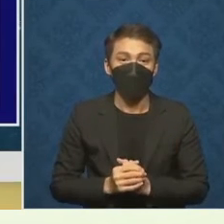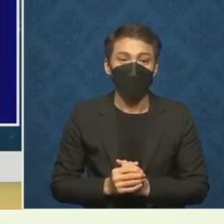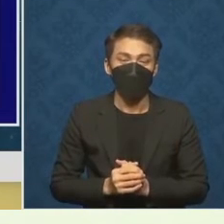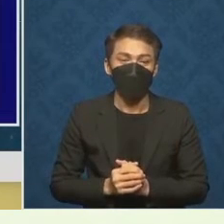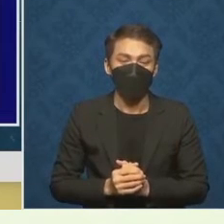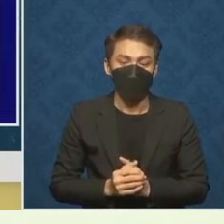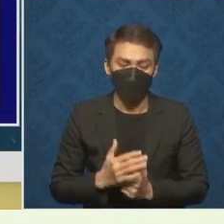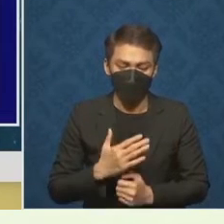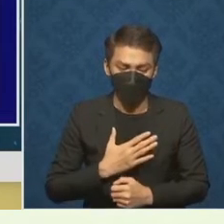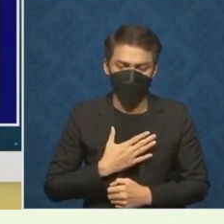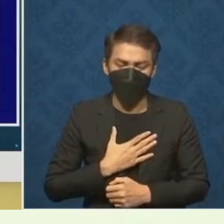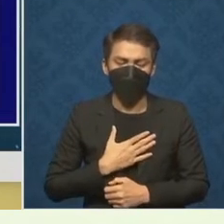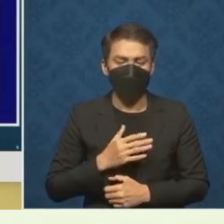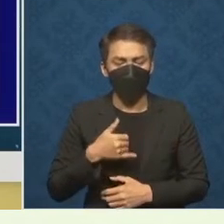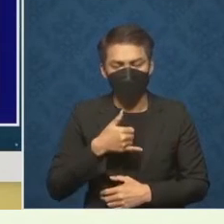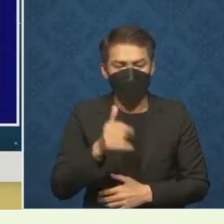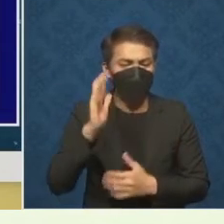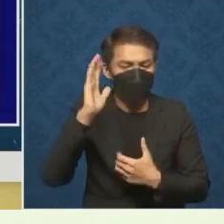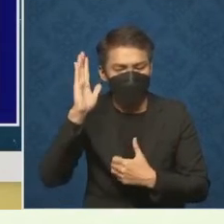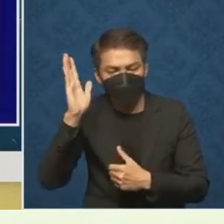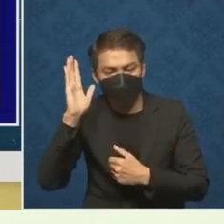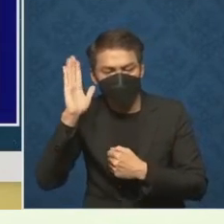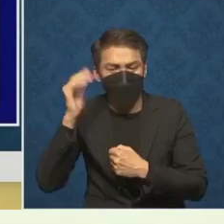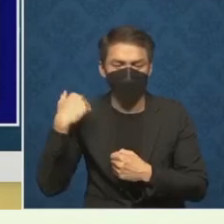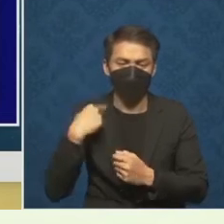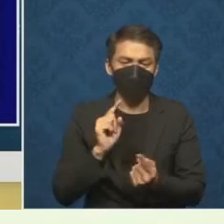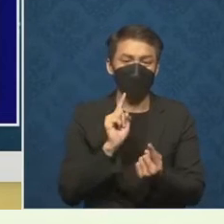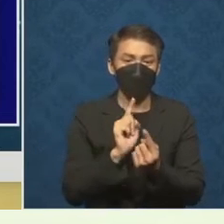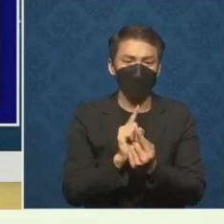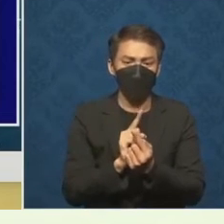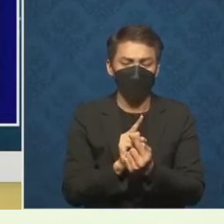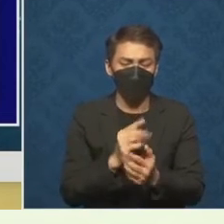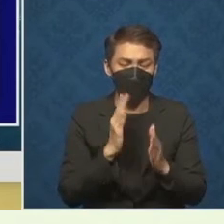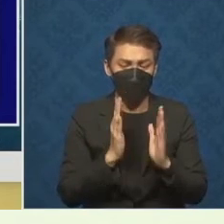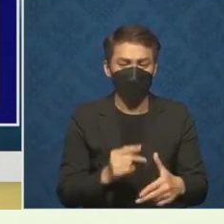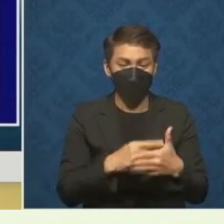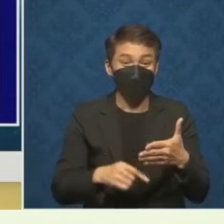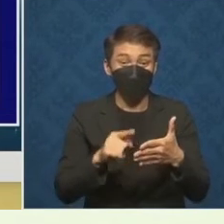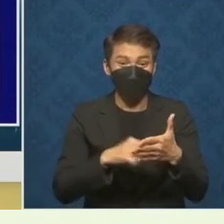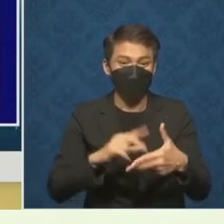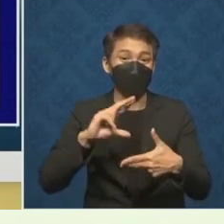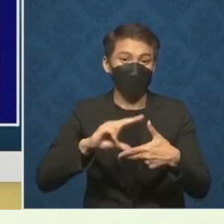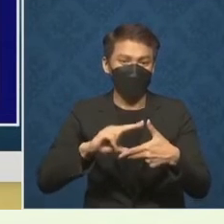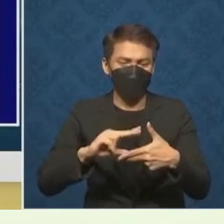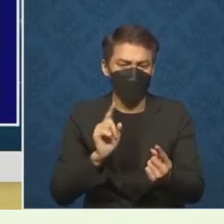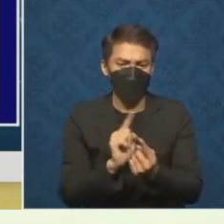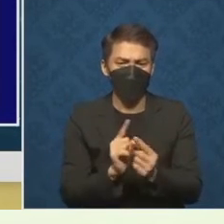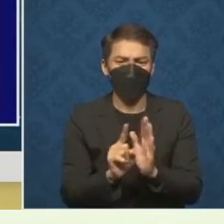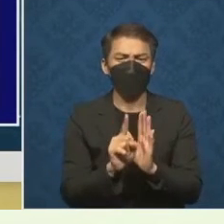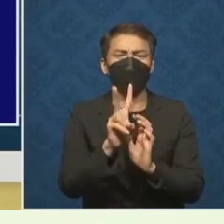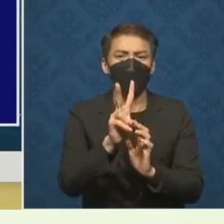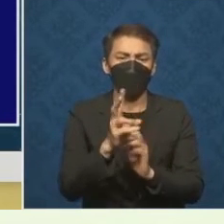ะเดินหาเสียงทุกวันพบผู้สมัครพลังประชารัฐเนี่ยเพียง2ครั้งเท่านั้นเองนะครับต่อไปจังห